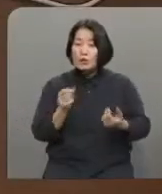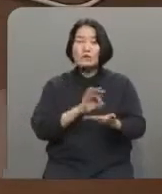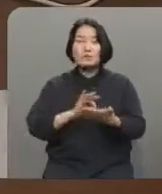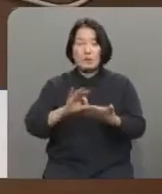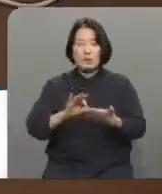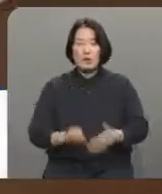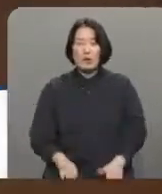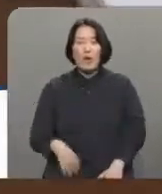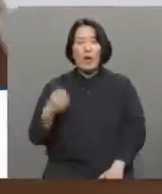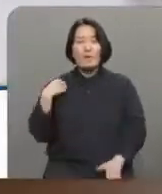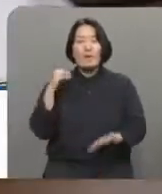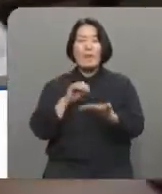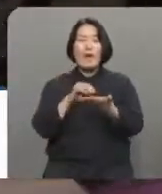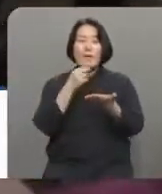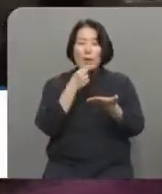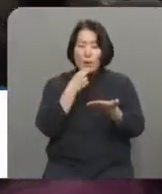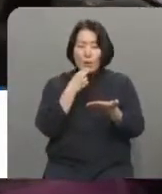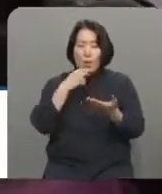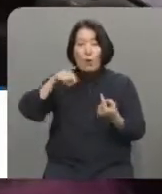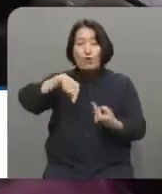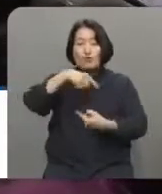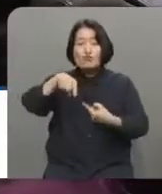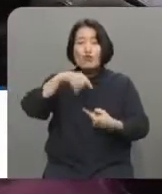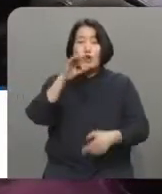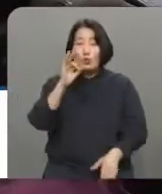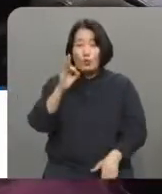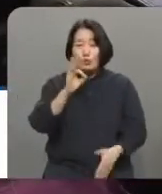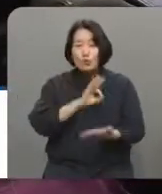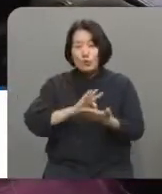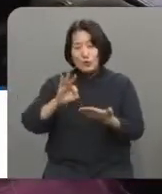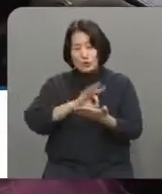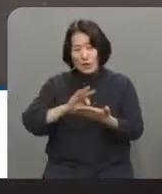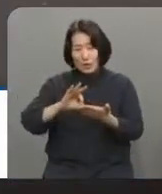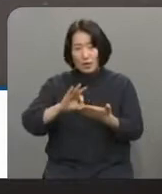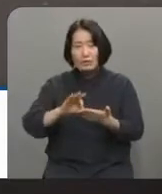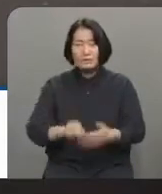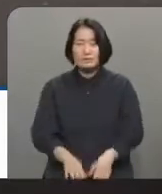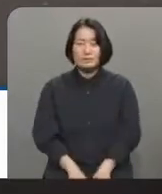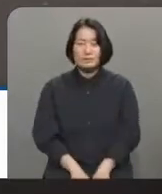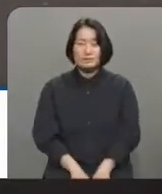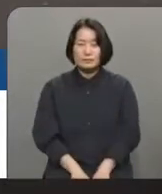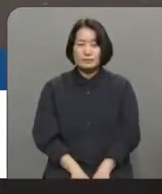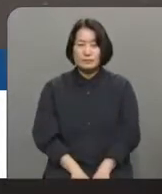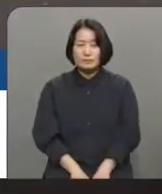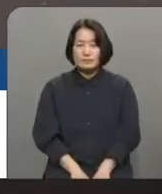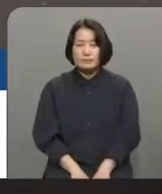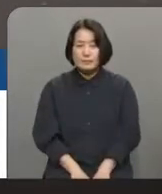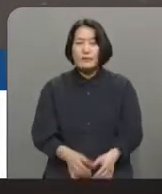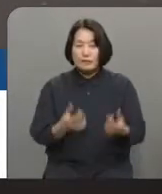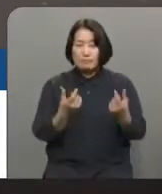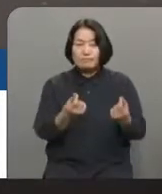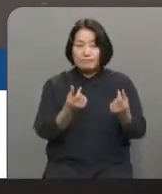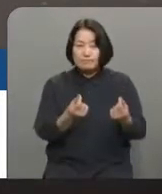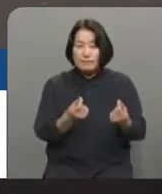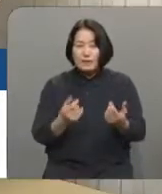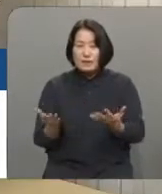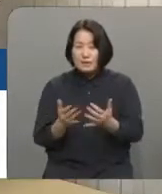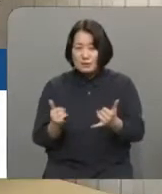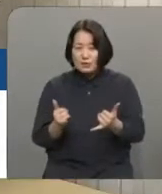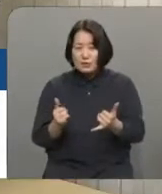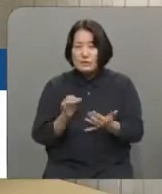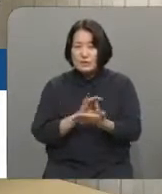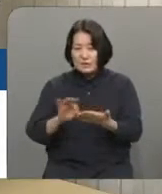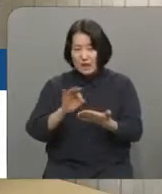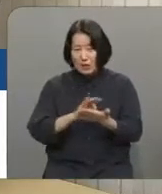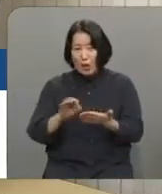하시고 말씀하셨던 대로 그 연맹 운영비로 그냥 계속 사용을 하신 거네요. 그럼 결국엔 그런 거 아닌가 싶은데 직원들 줬다든가